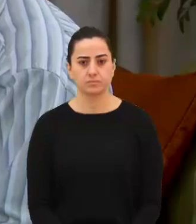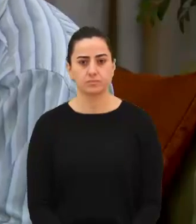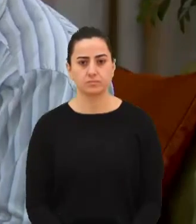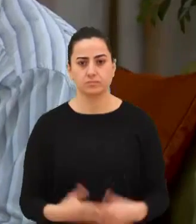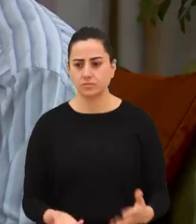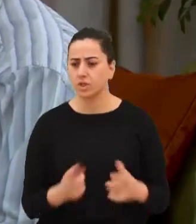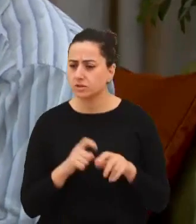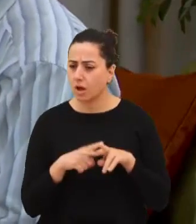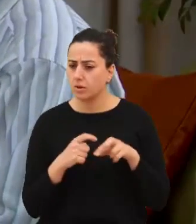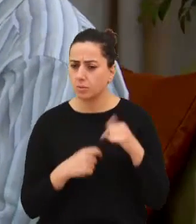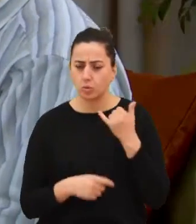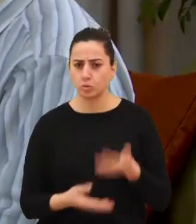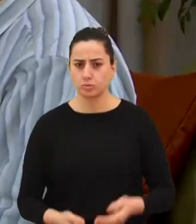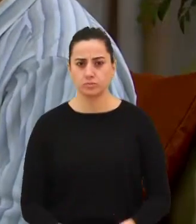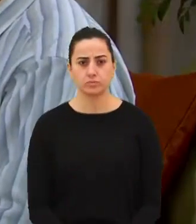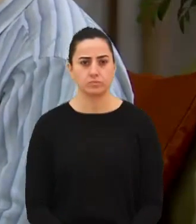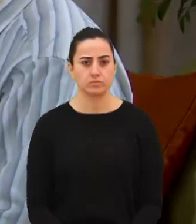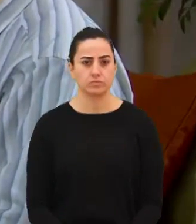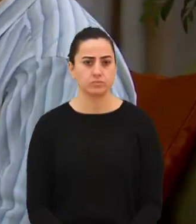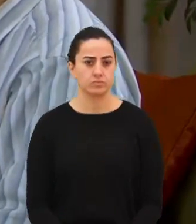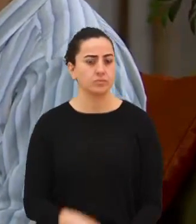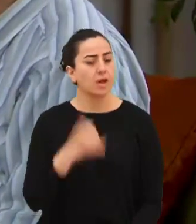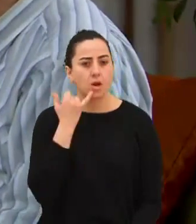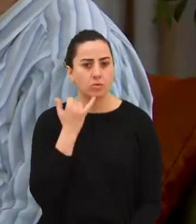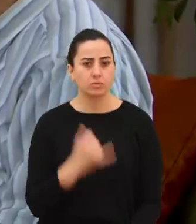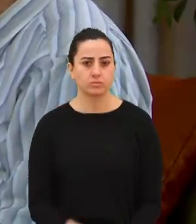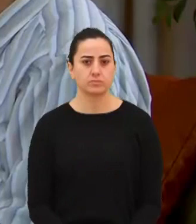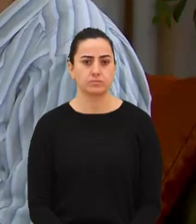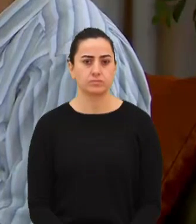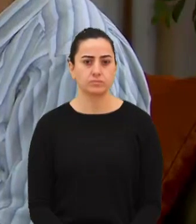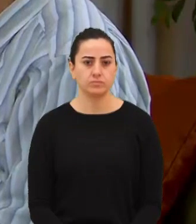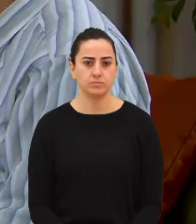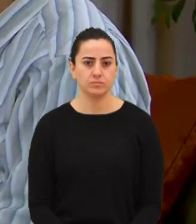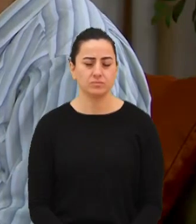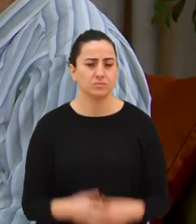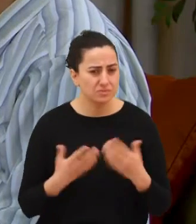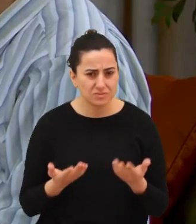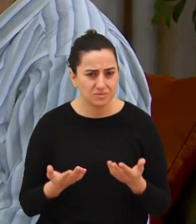Bu sefer de Sarp arıyor. Ha? Efendim Sarp? Ne?